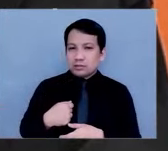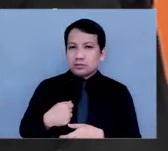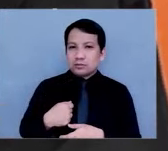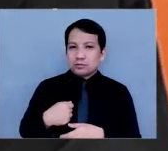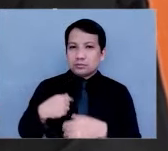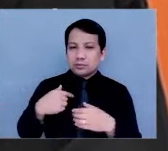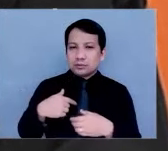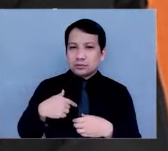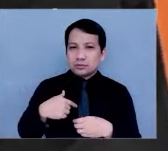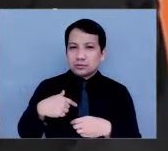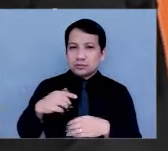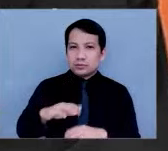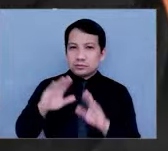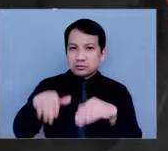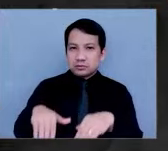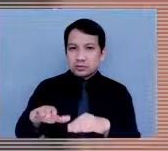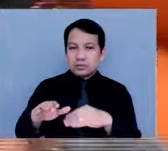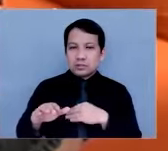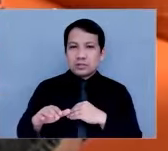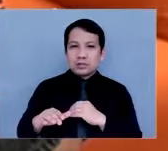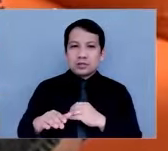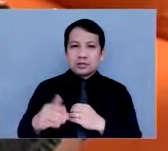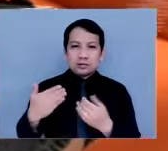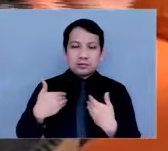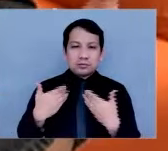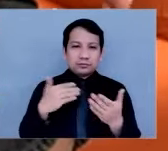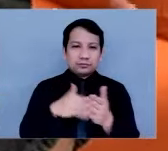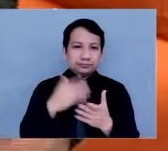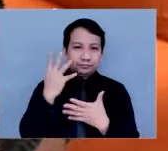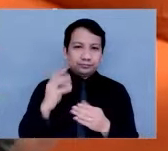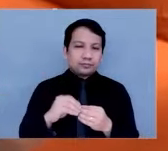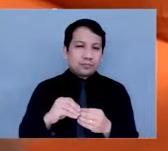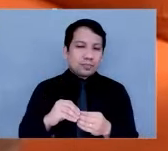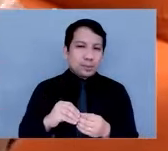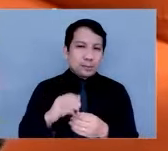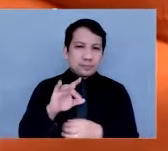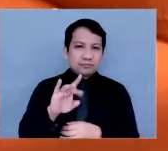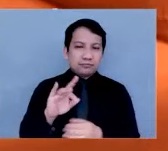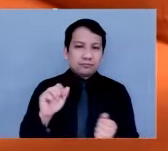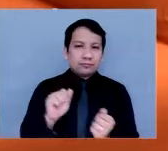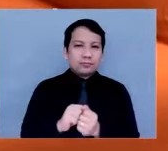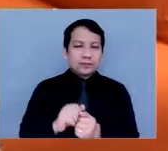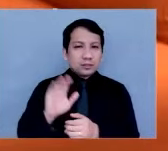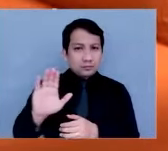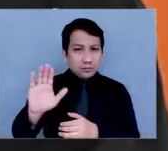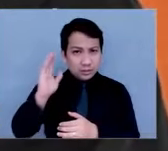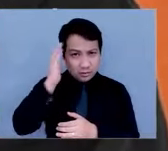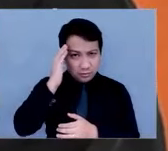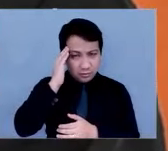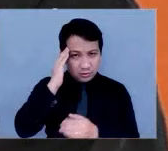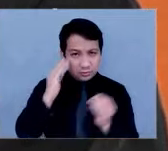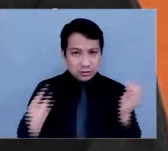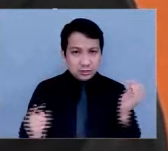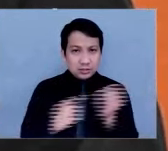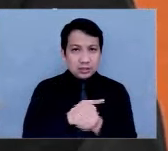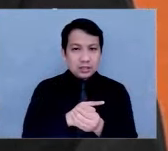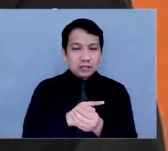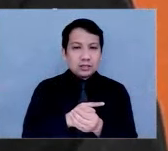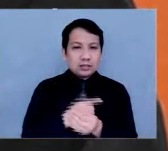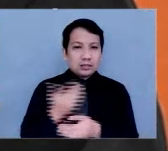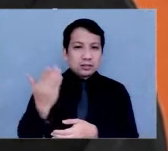sa agos ngayon against the current ako. Trivia lang 18, alam nyo bang napatasik si Josh dati